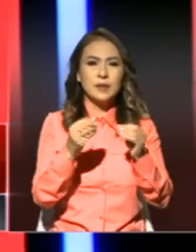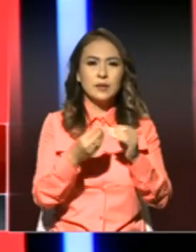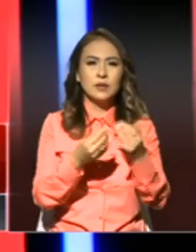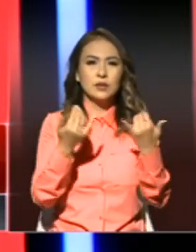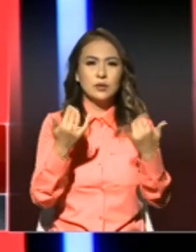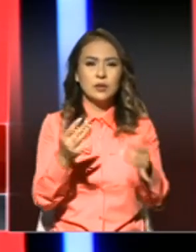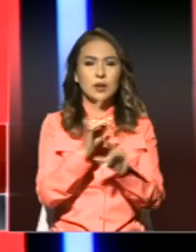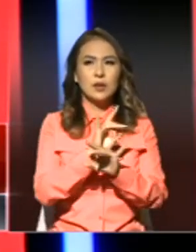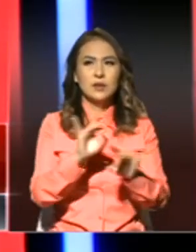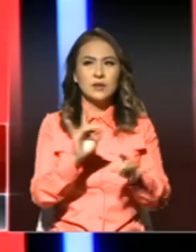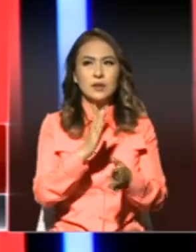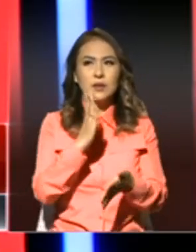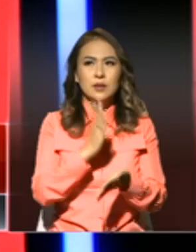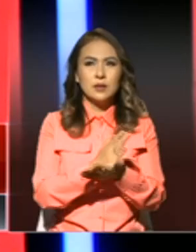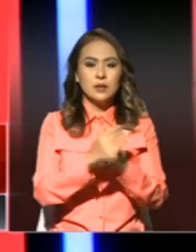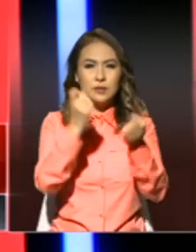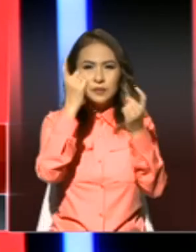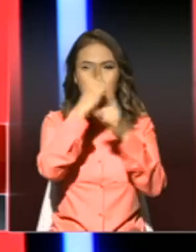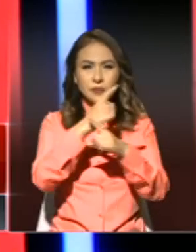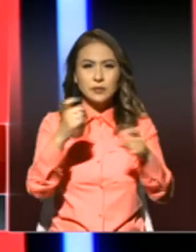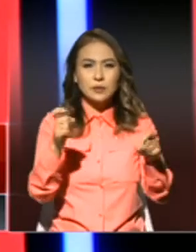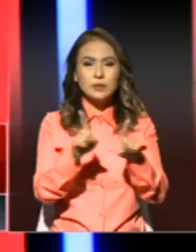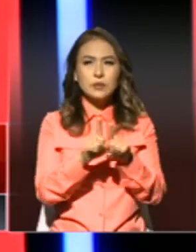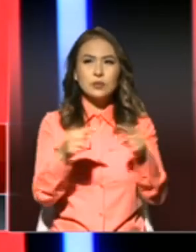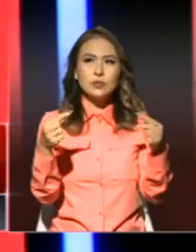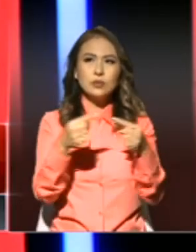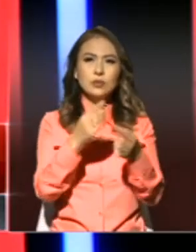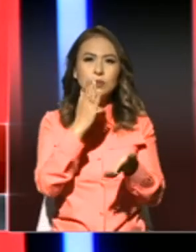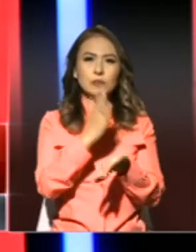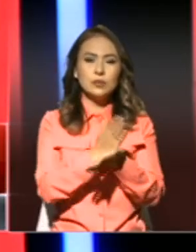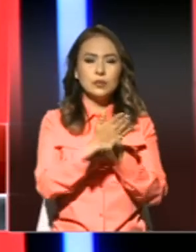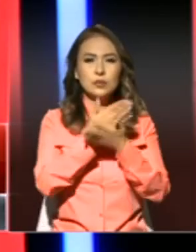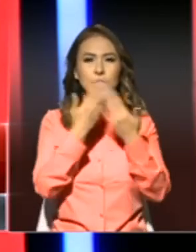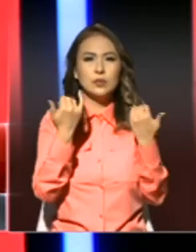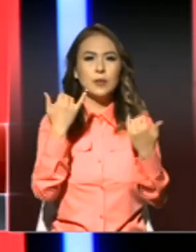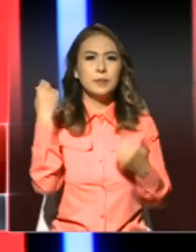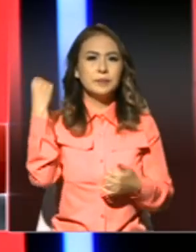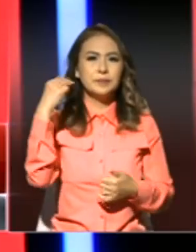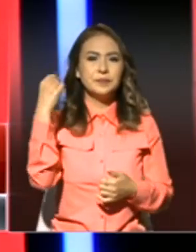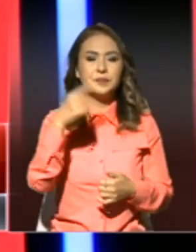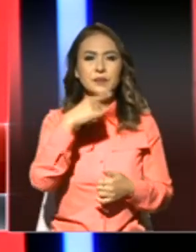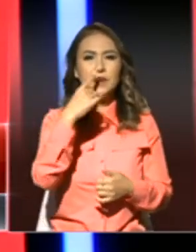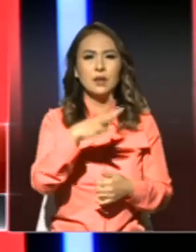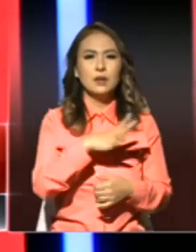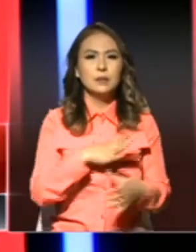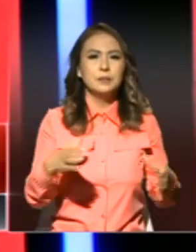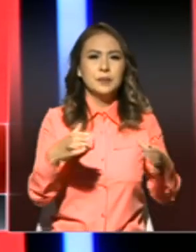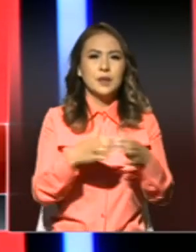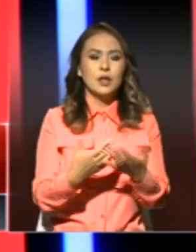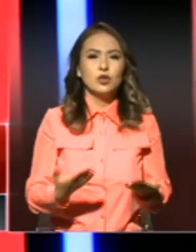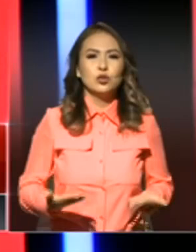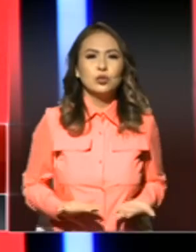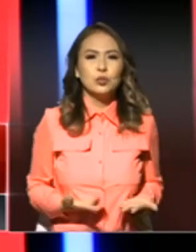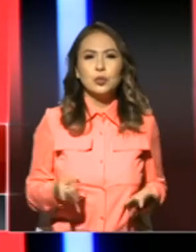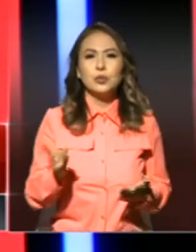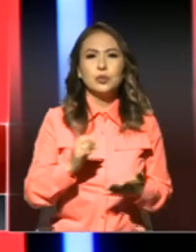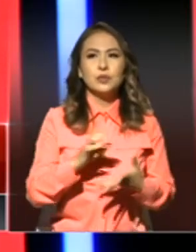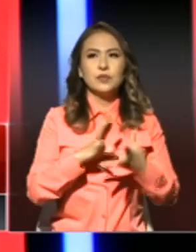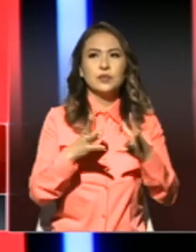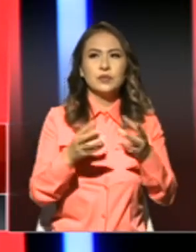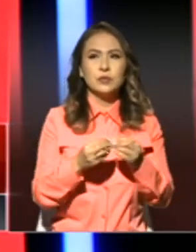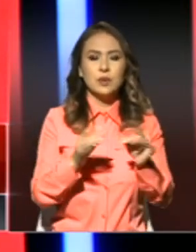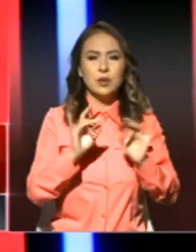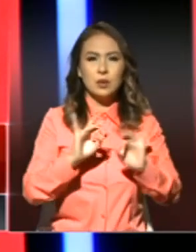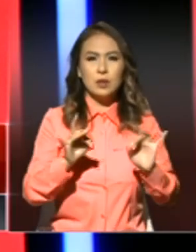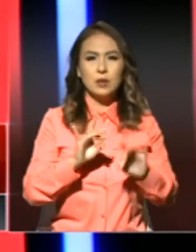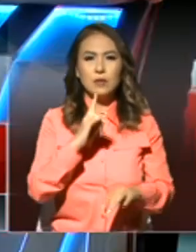бастап айтылып жатыр, дабыл қағылып жатыр. Бұл қаншалықты рас? Біріншіден мына президент айтқан бірыңғай тұрғын үй бағдарламасы қазір не болып жатыр? 2 жыл өтті ғой айтқалы